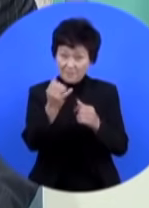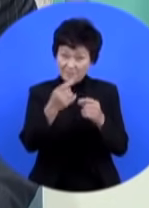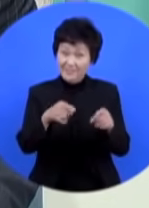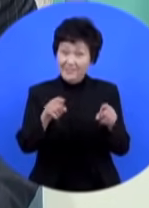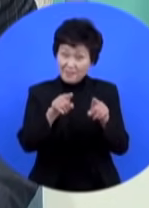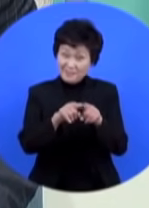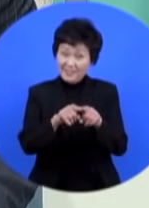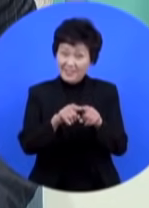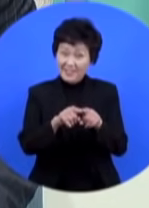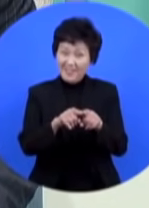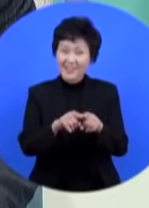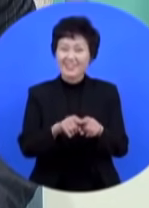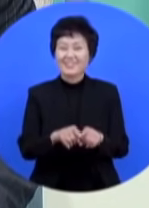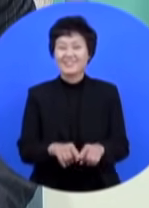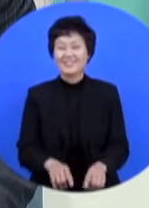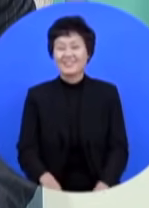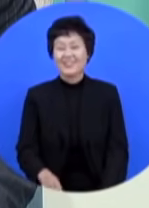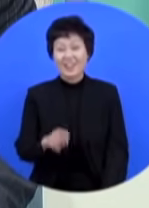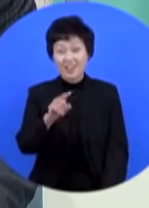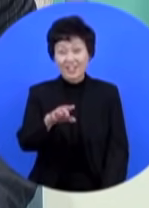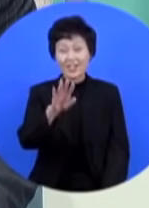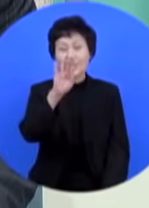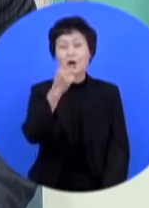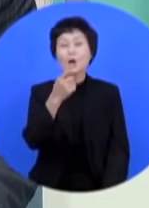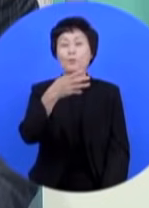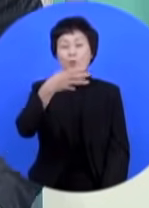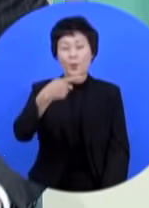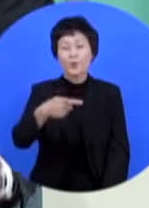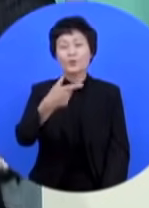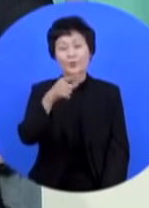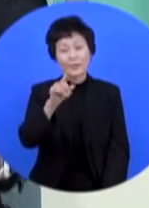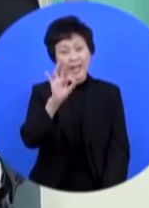거기가 보르네오입니까? 예, 보르네오 섬입니다. 네.